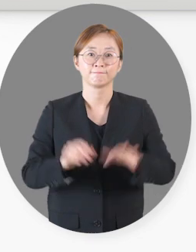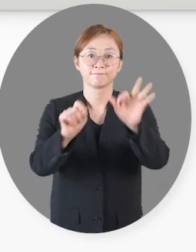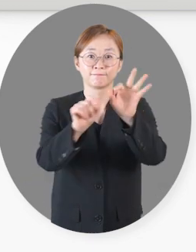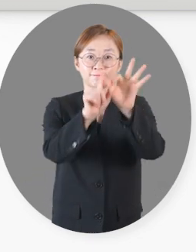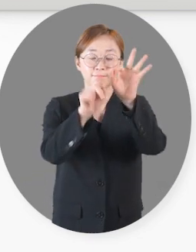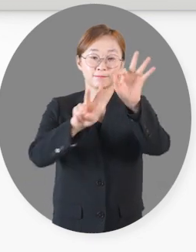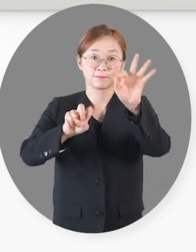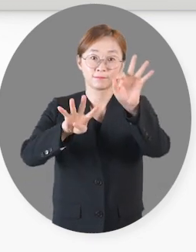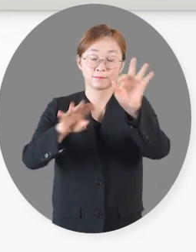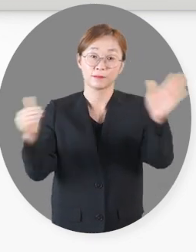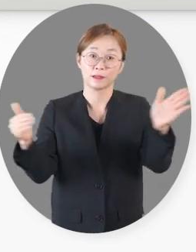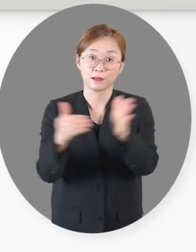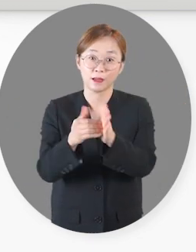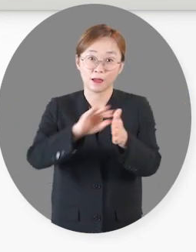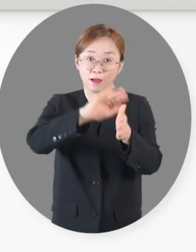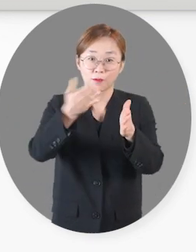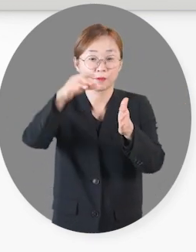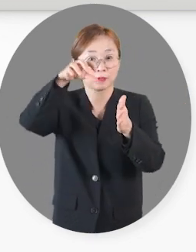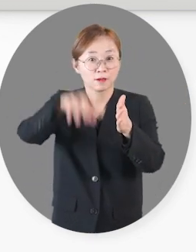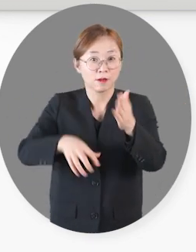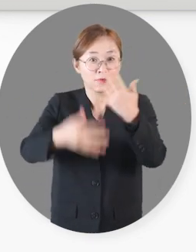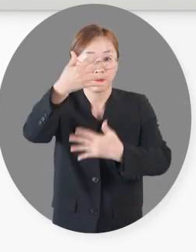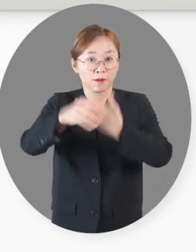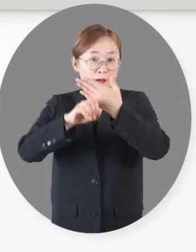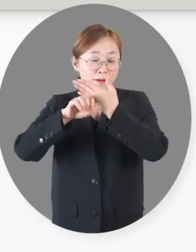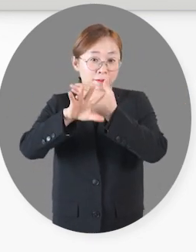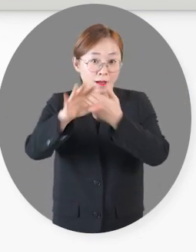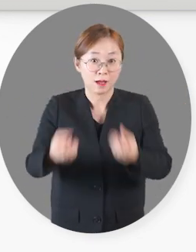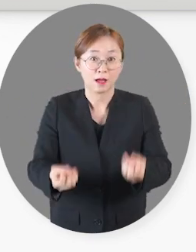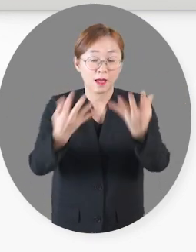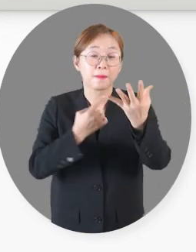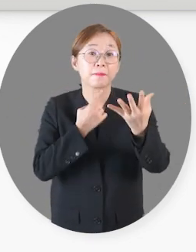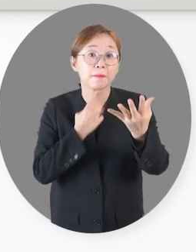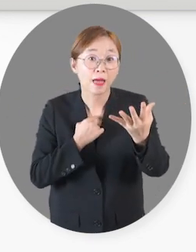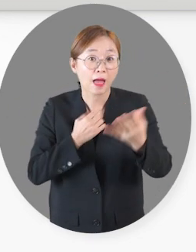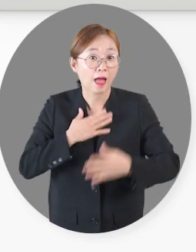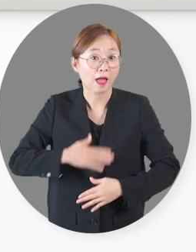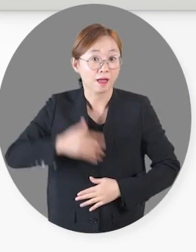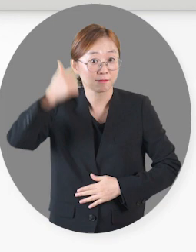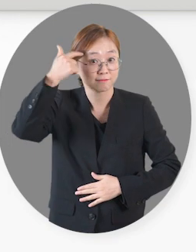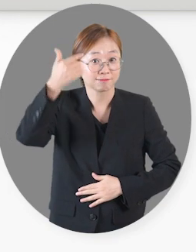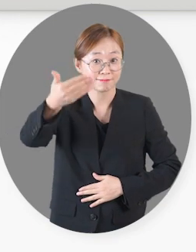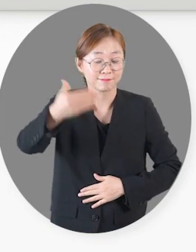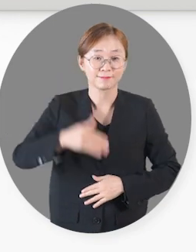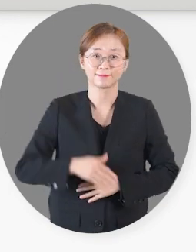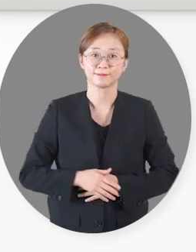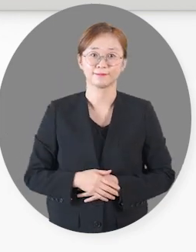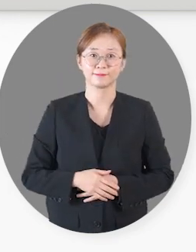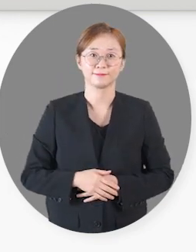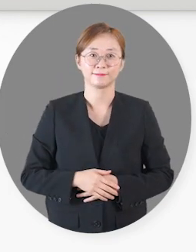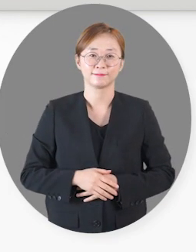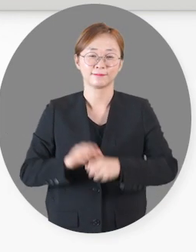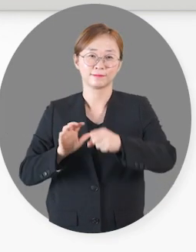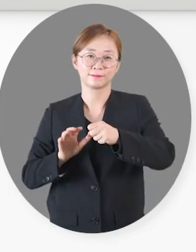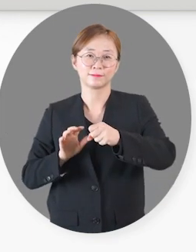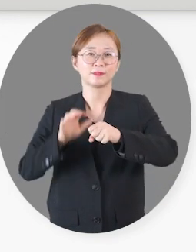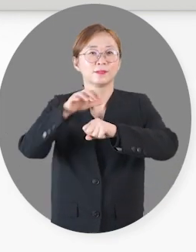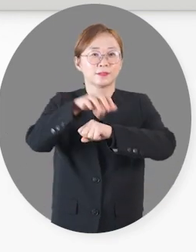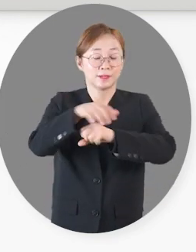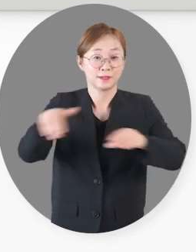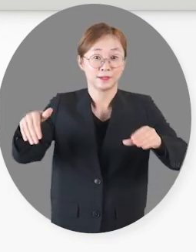지난 24일까지 공산성에서 진행된 미디어아트 백제 연화 기억하시나요?